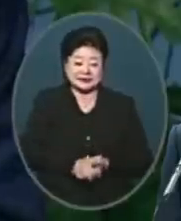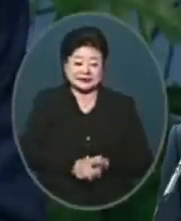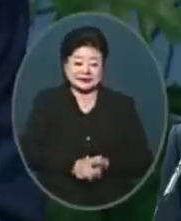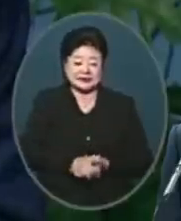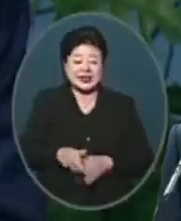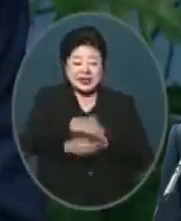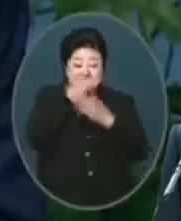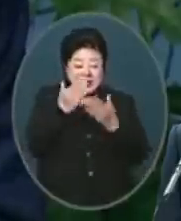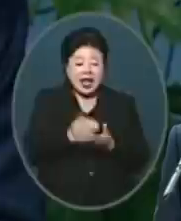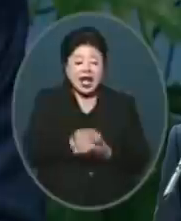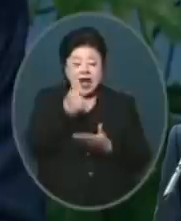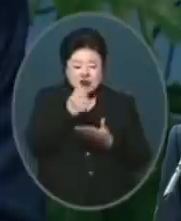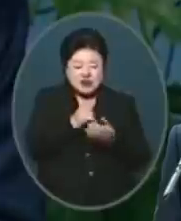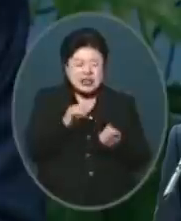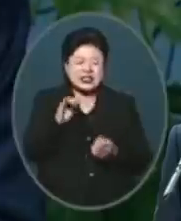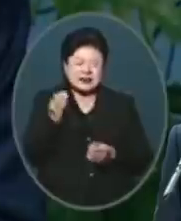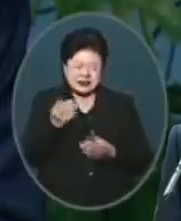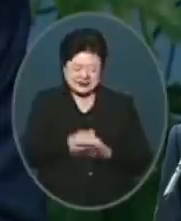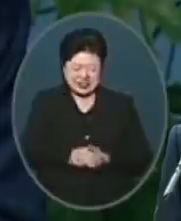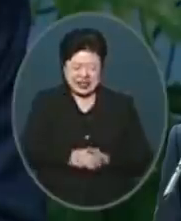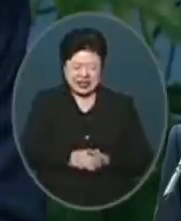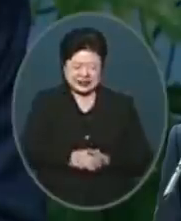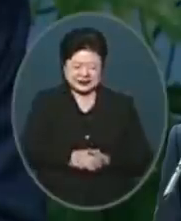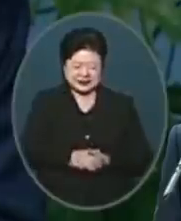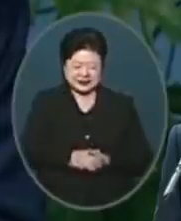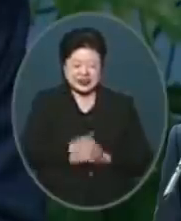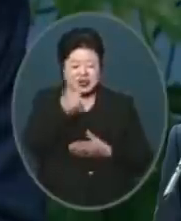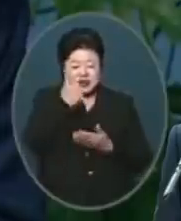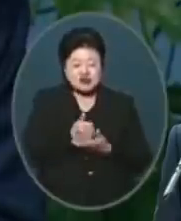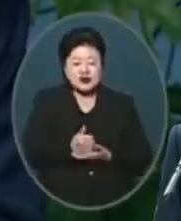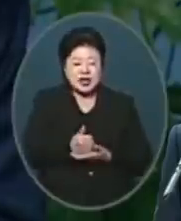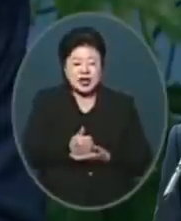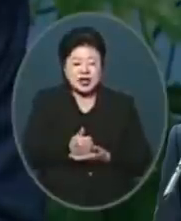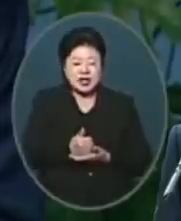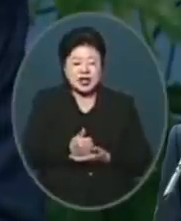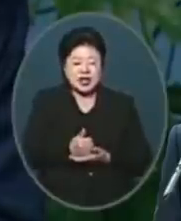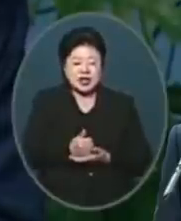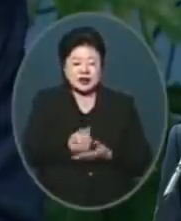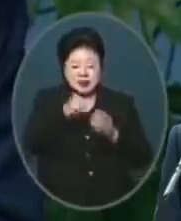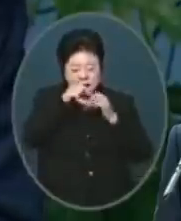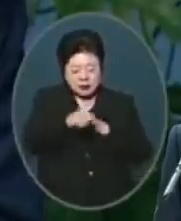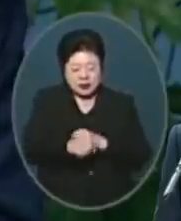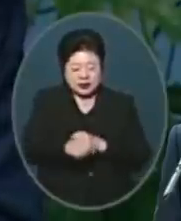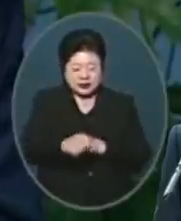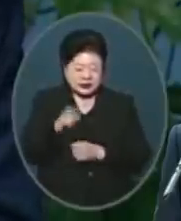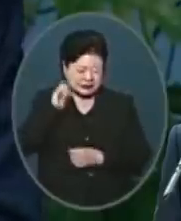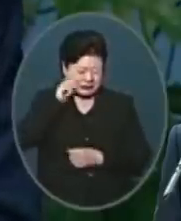다 죄인인 것입니다. 죄를 면할 수가 없습니다.